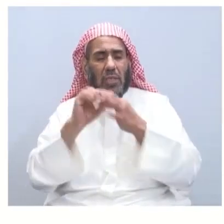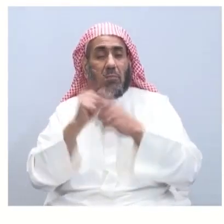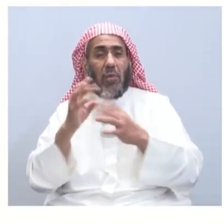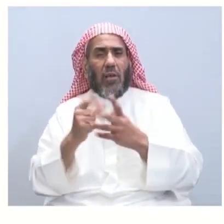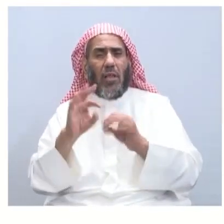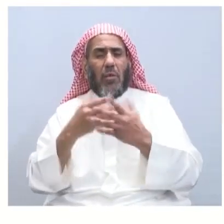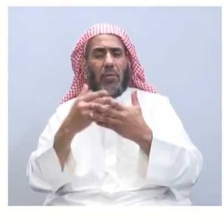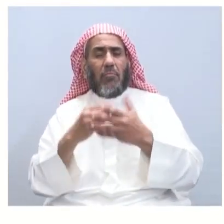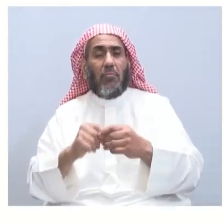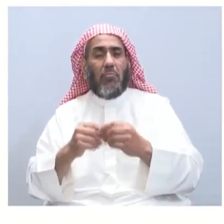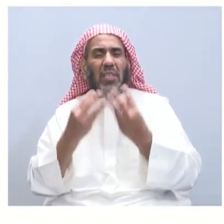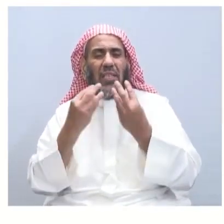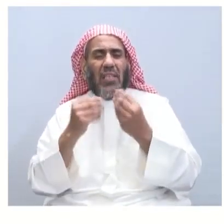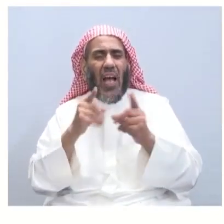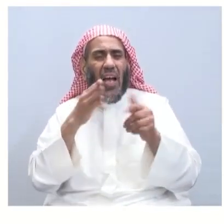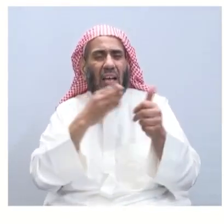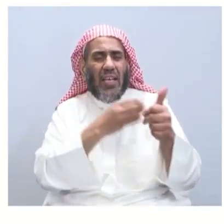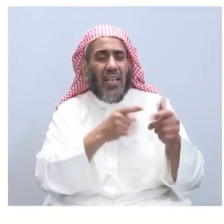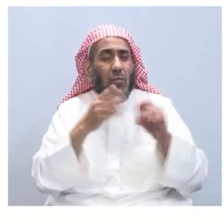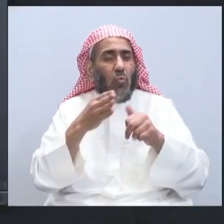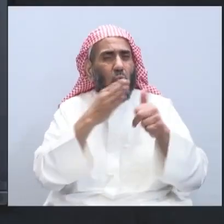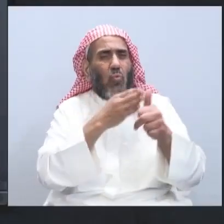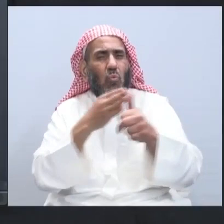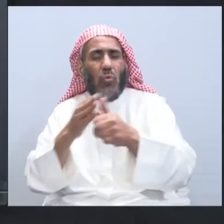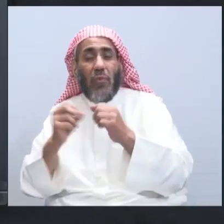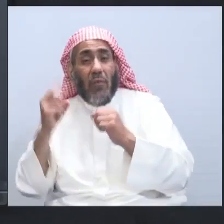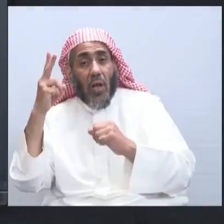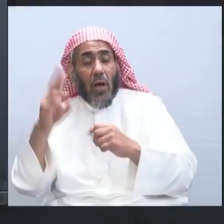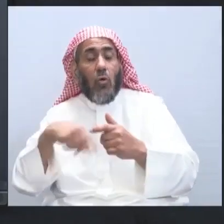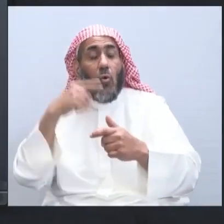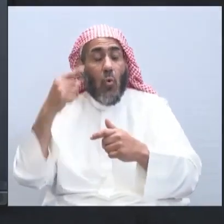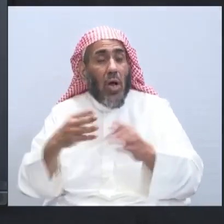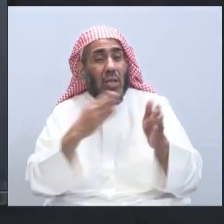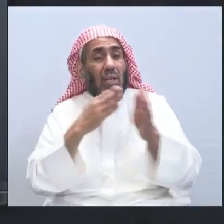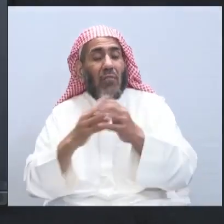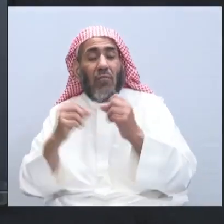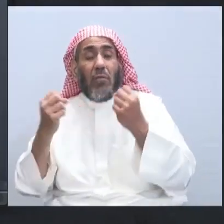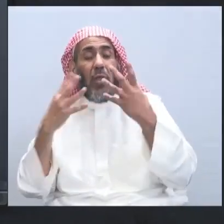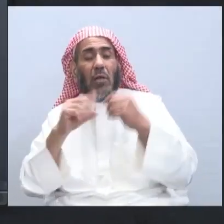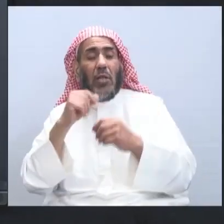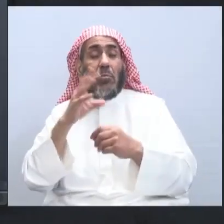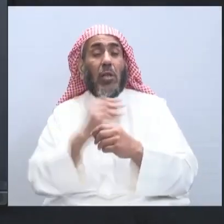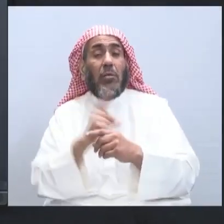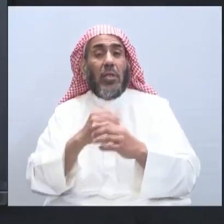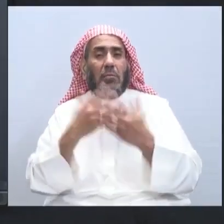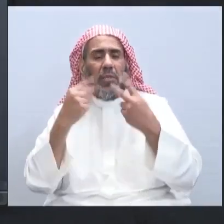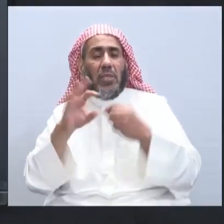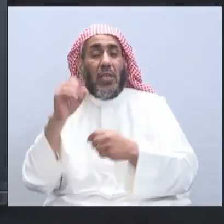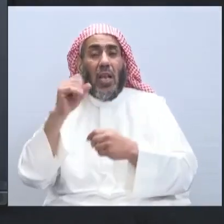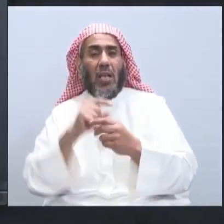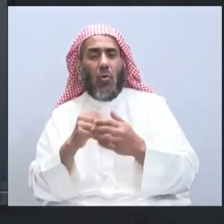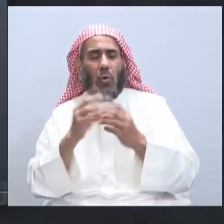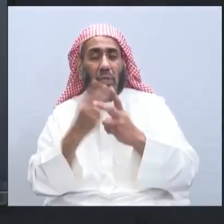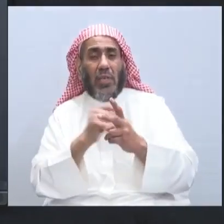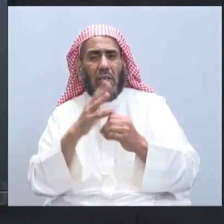هذه المرحله بالتقليد في الافكار والمعاني تقليد يعني ما زال يعني وكانه في الادب العربي كما قنا ظهر من الاحياء وهو